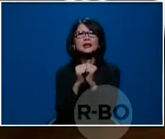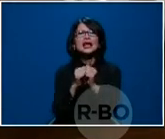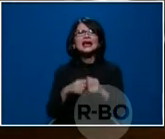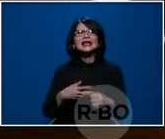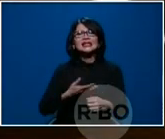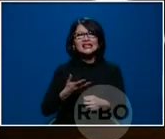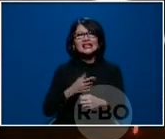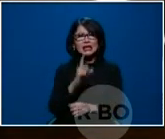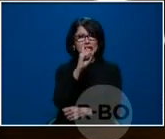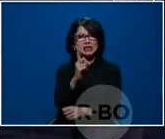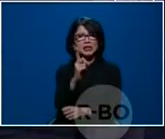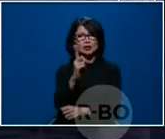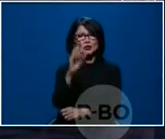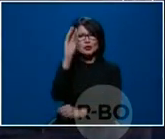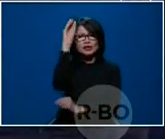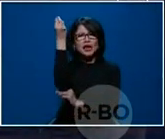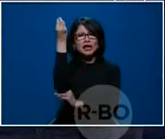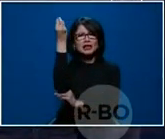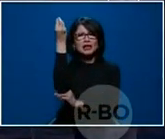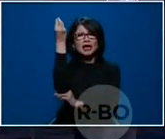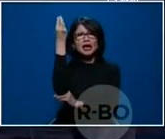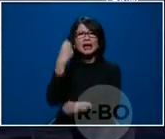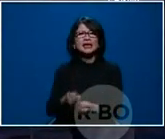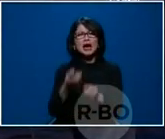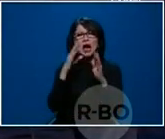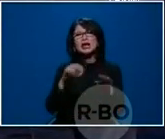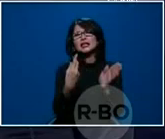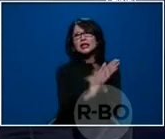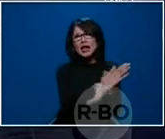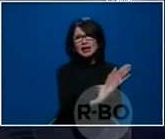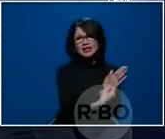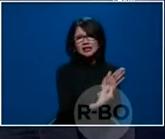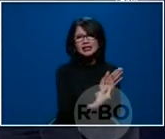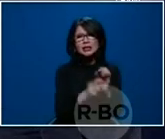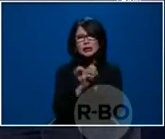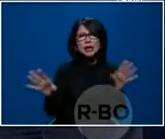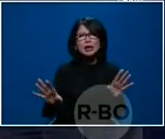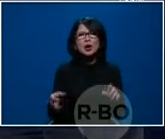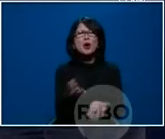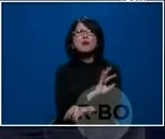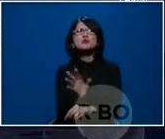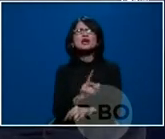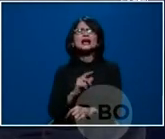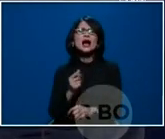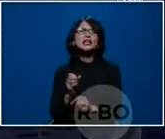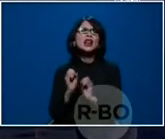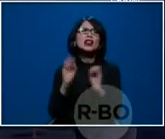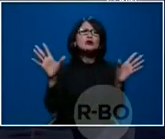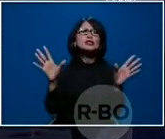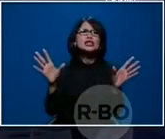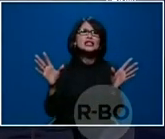mengeluarkan satu Jakarta yang akan terealisasi dengan nyata bukan sekedar m-launcing saja dan kemudian